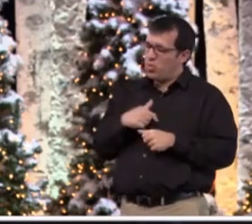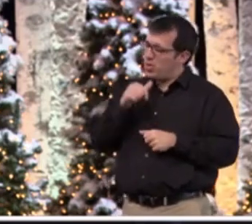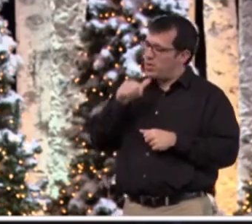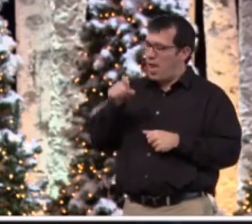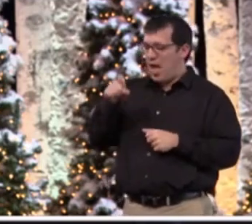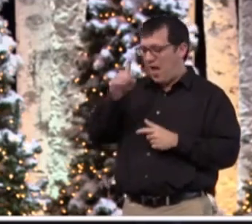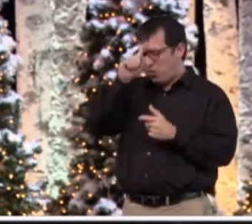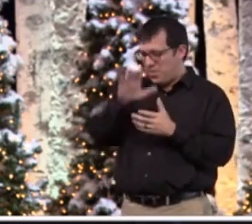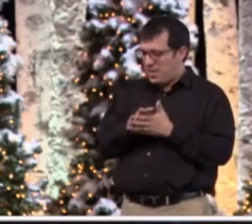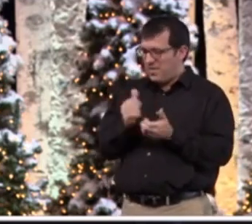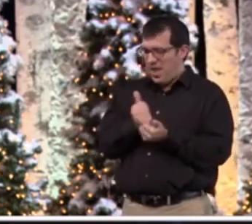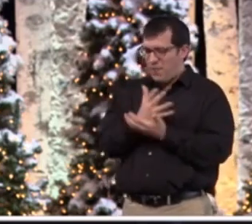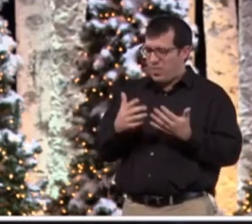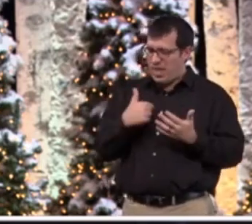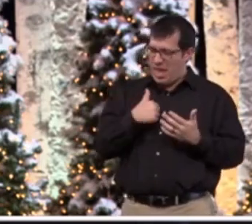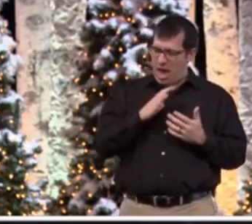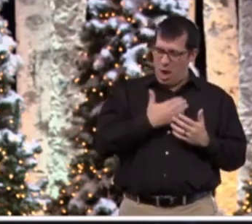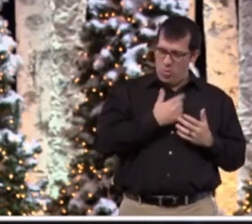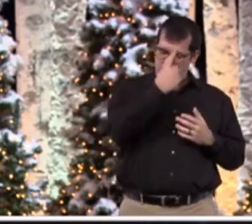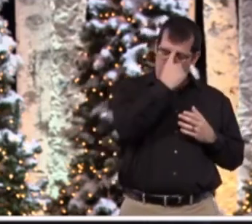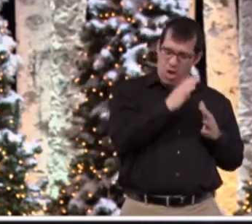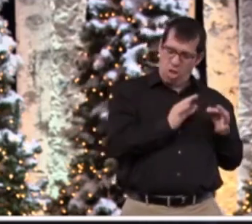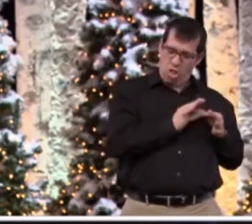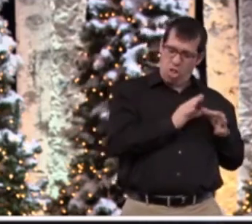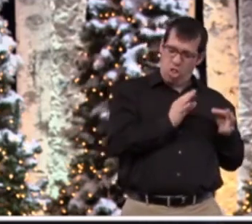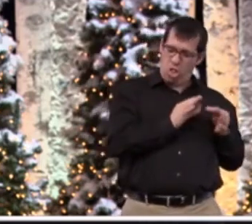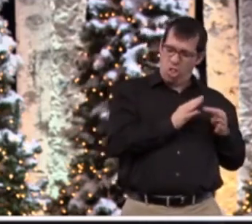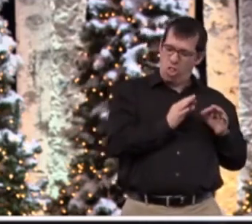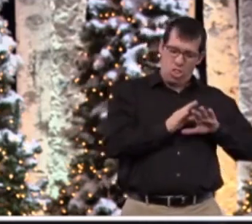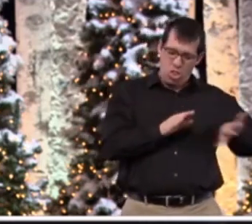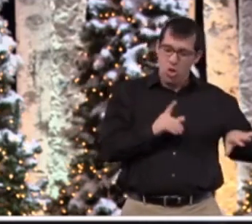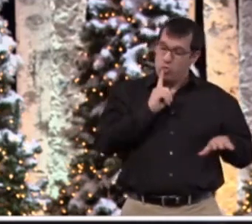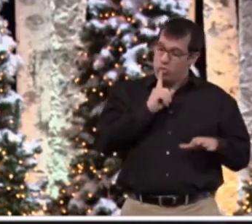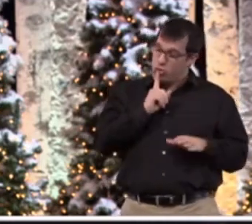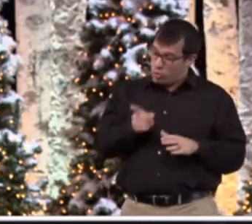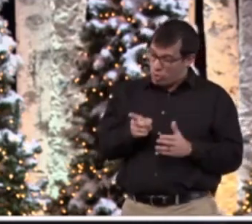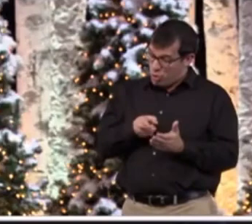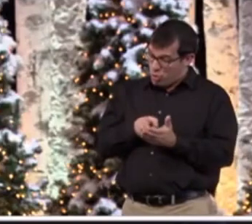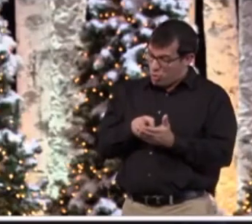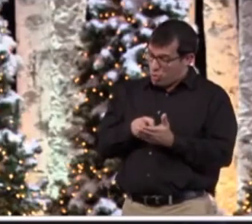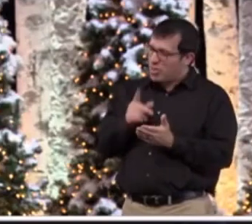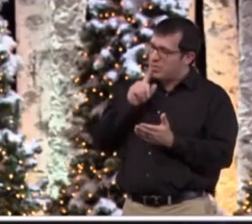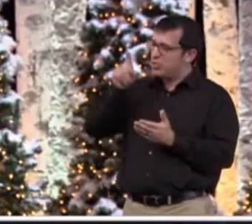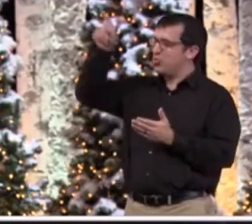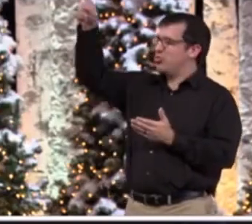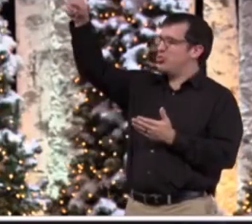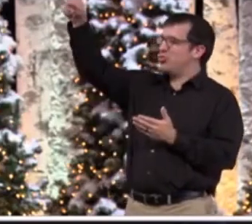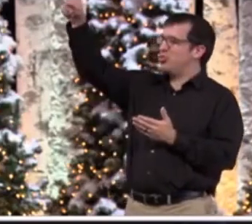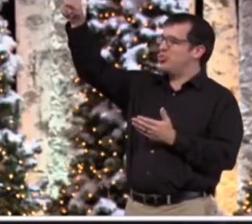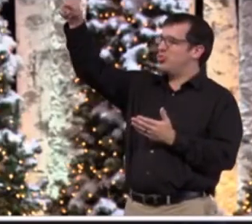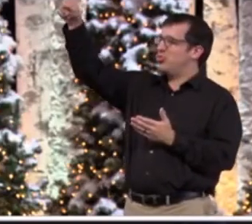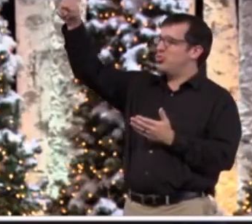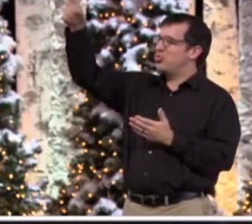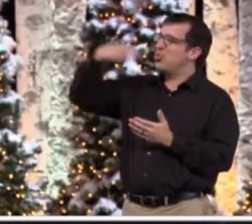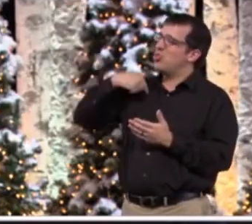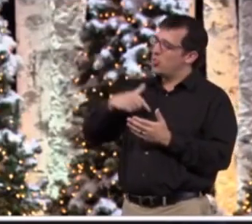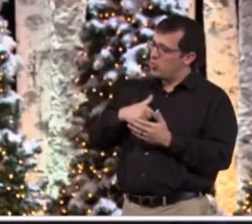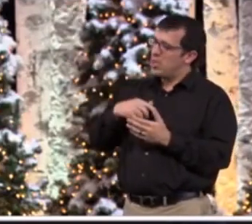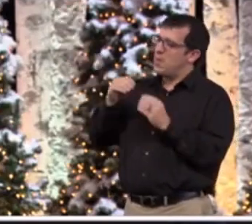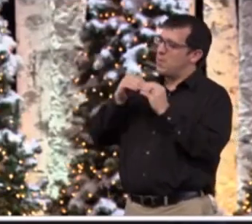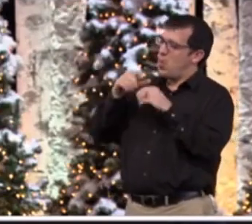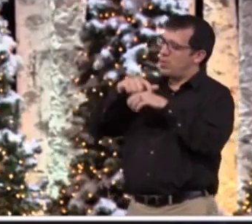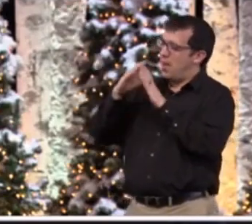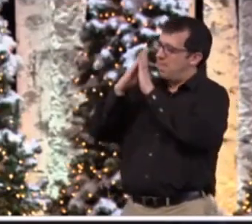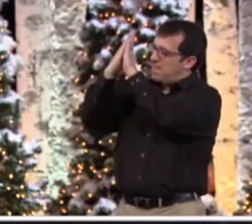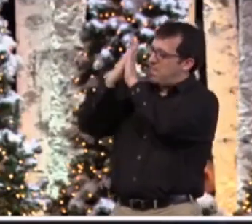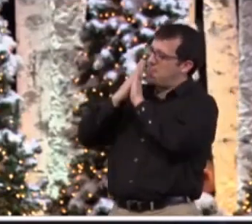सत्य नै रहन्छ र हामीले आफैलाई भन्ने कुरा, हामीले विश्वास गर्नै पर्छ भन्ने छैन भन्ने कुरा स्मरण गर्न